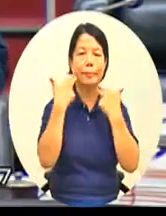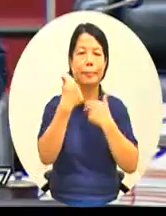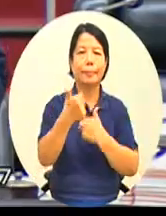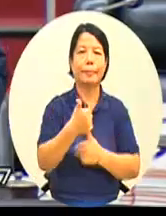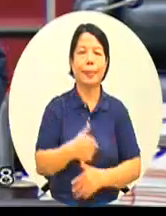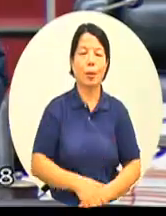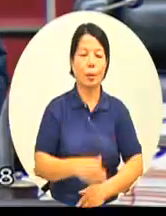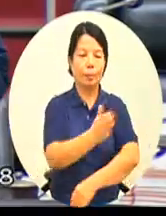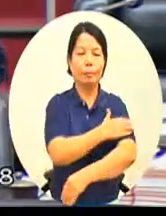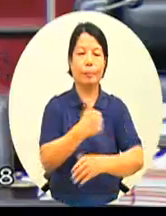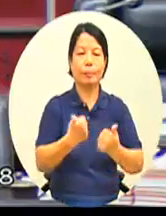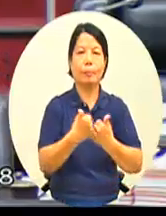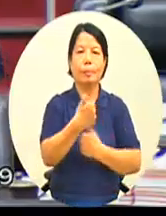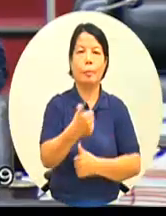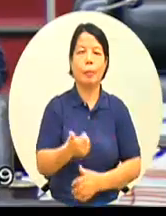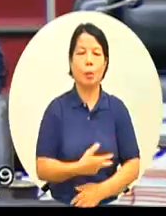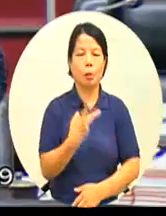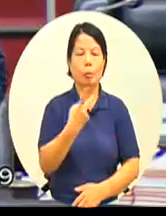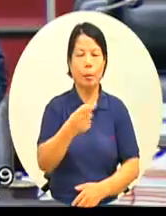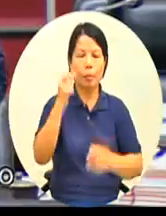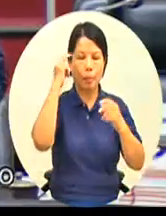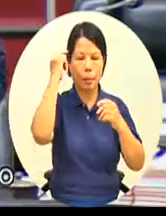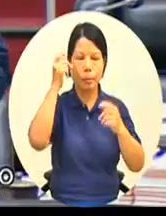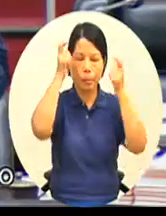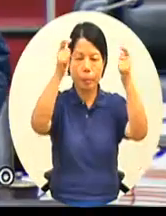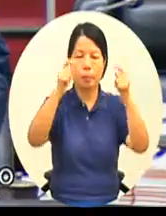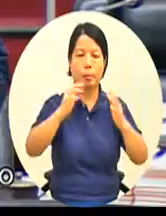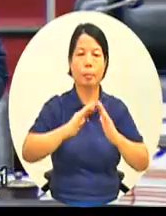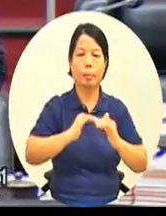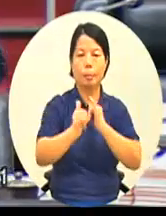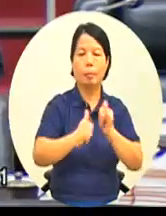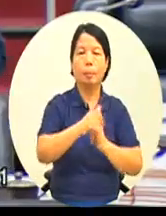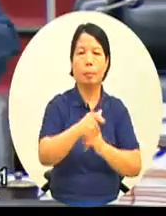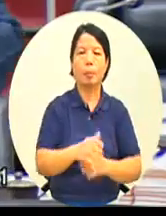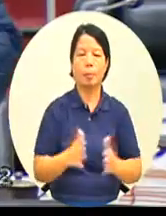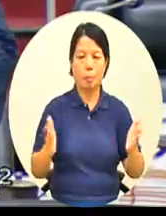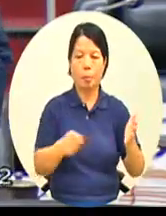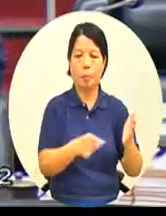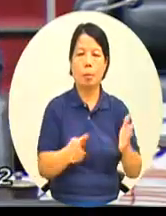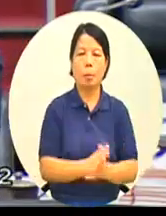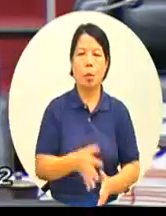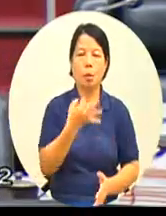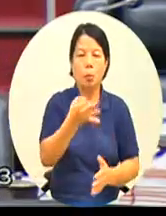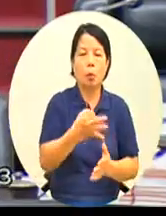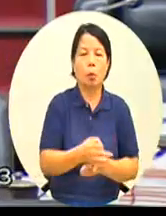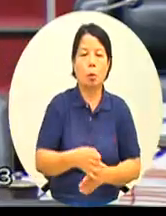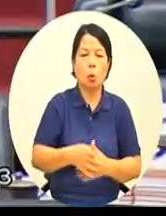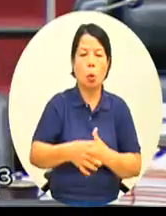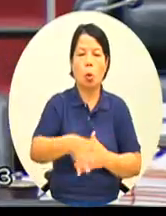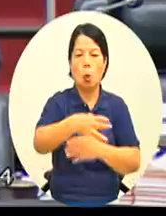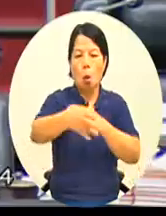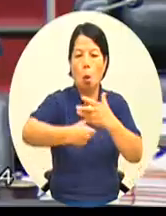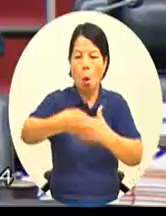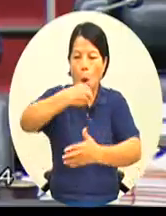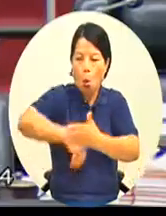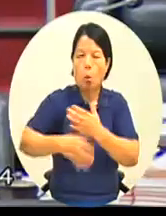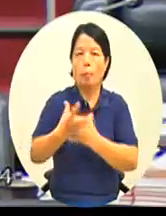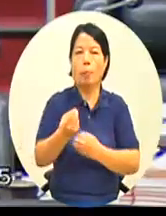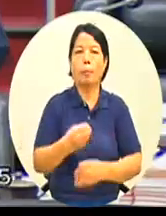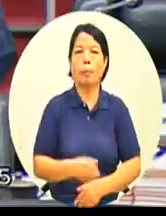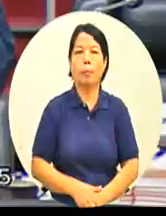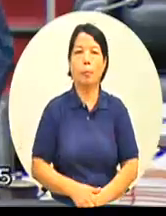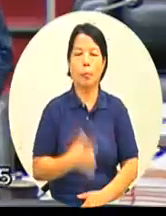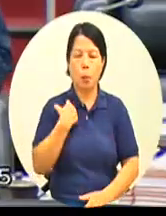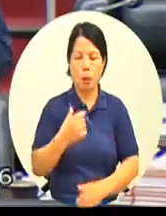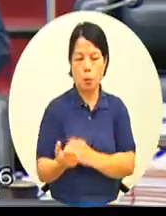陈信云议员，让我们高雄市民在某一个阶段，我们的钱没有被贪污很多，我们呢